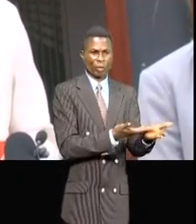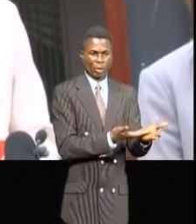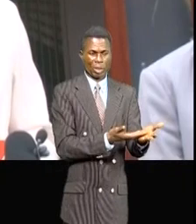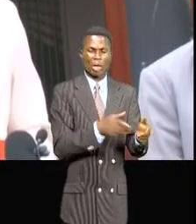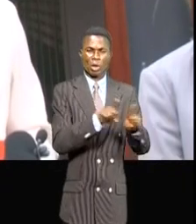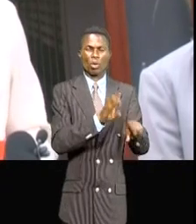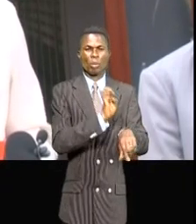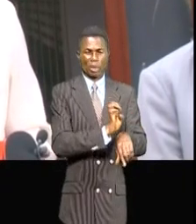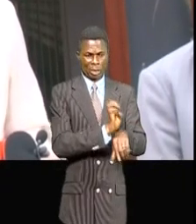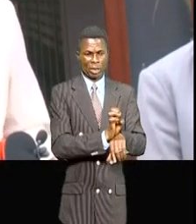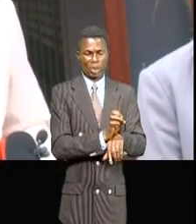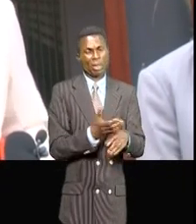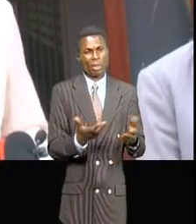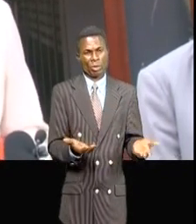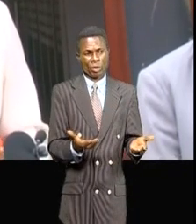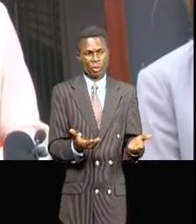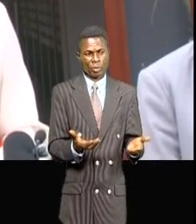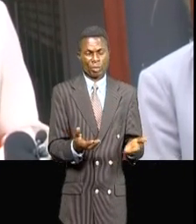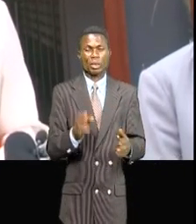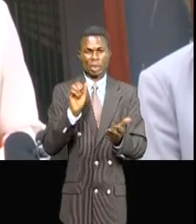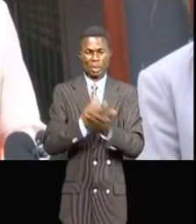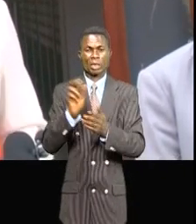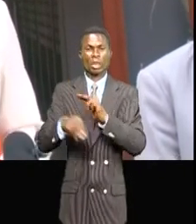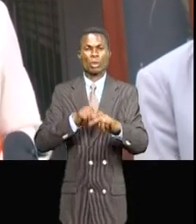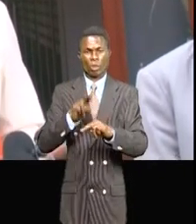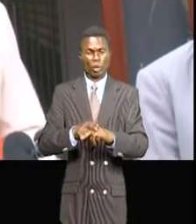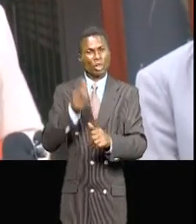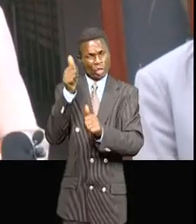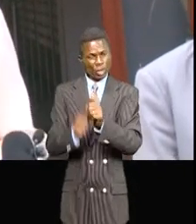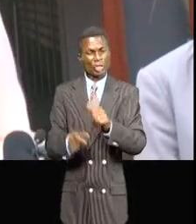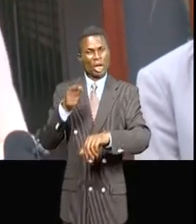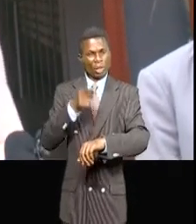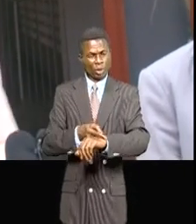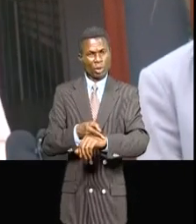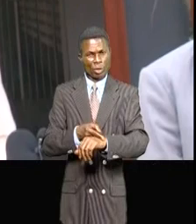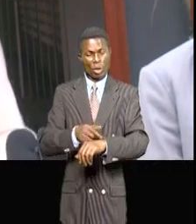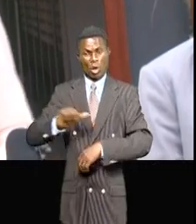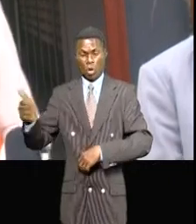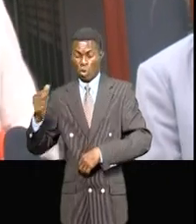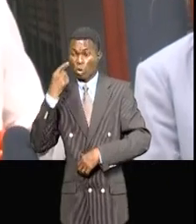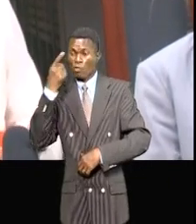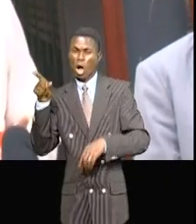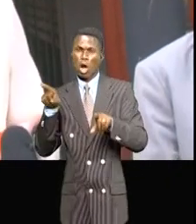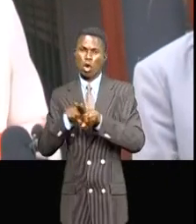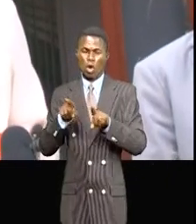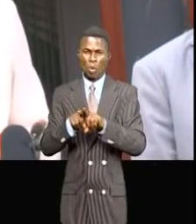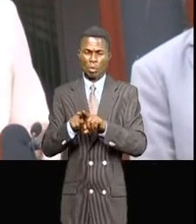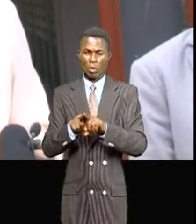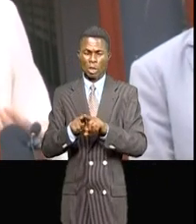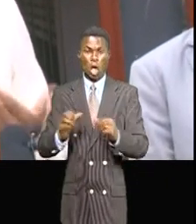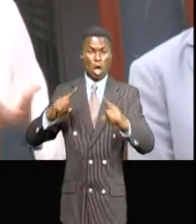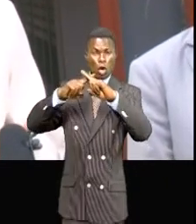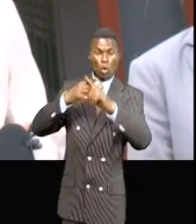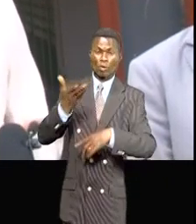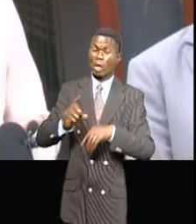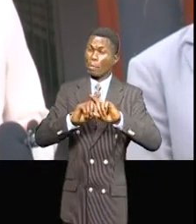d'Église. Et il est tout à fait normal que de temps en temps, il y en a qui ont l'impression qu'on ne se comprend pas. Mais